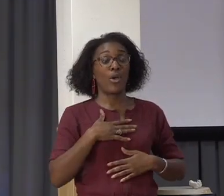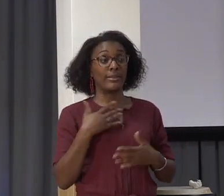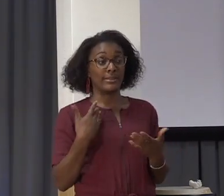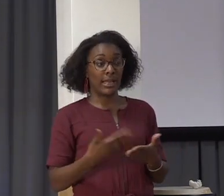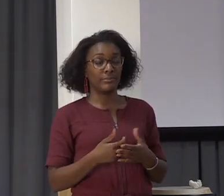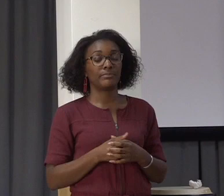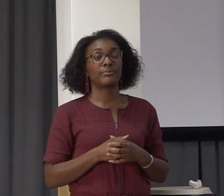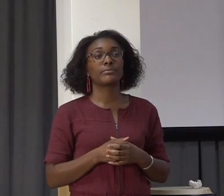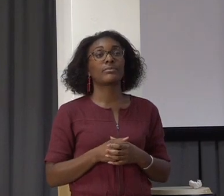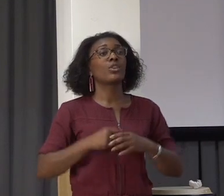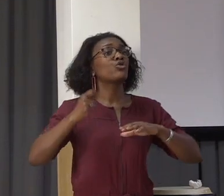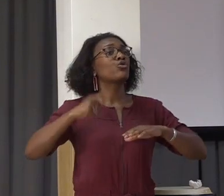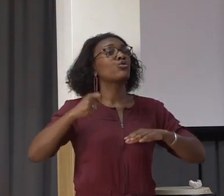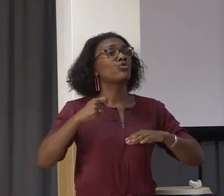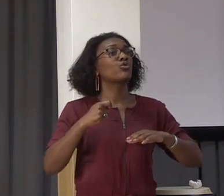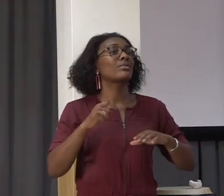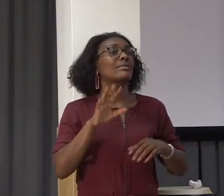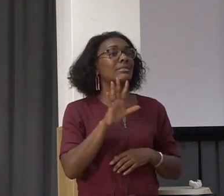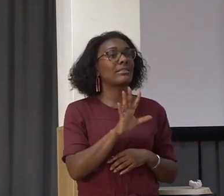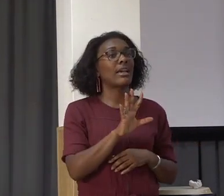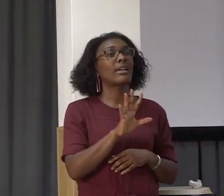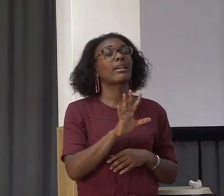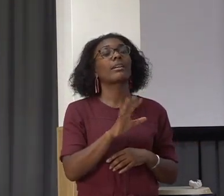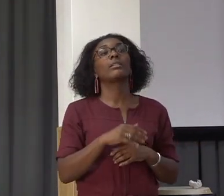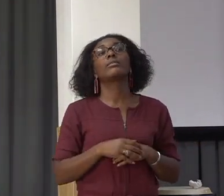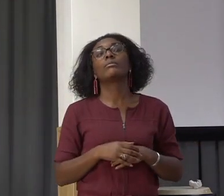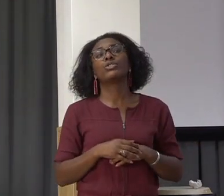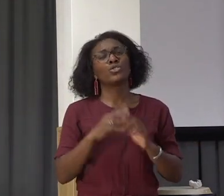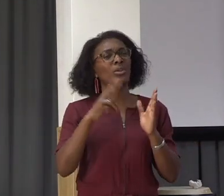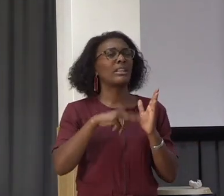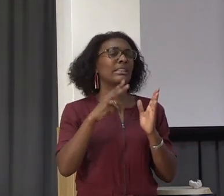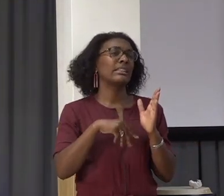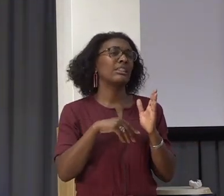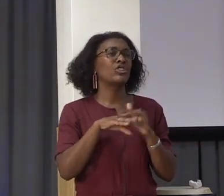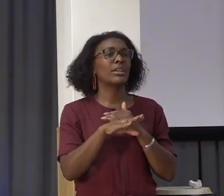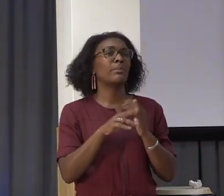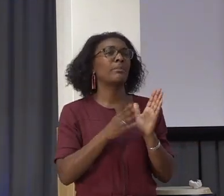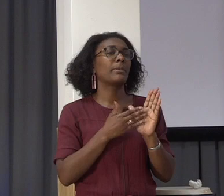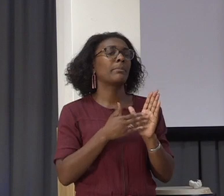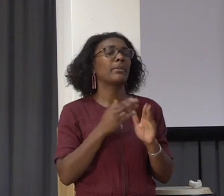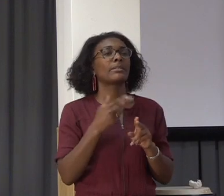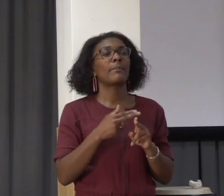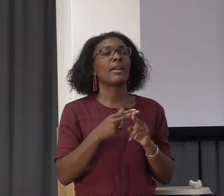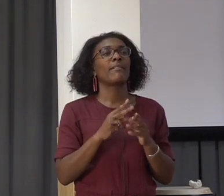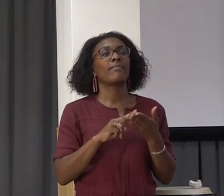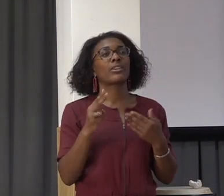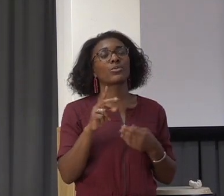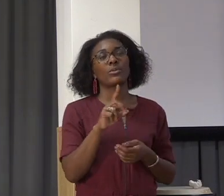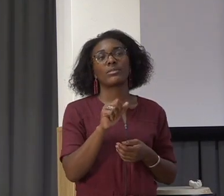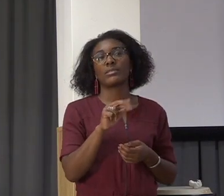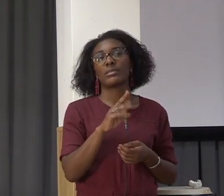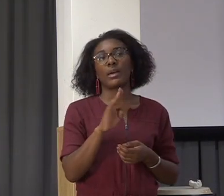dit, je vais le lire dans la Bible Darby parce que c'est ce qui est plus proche